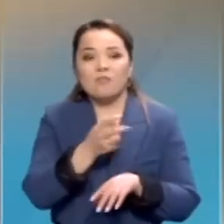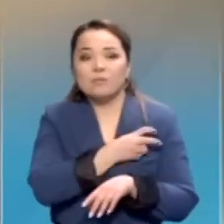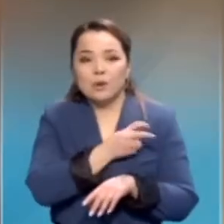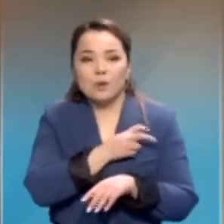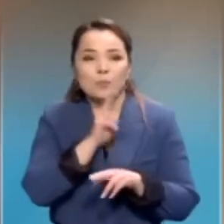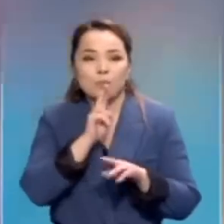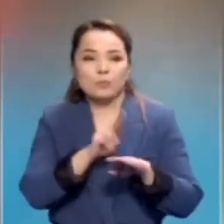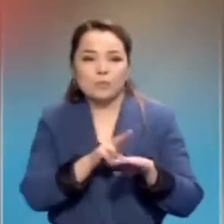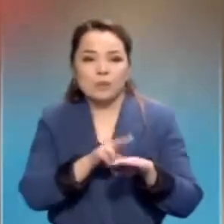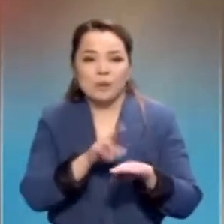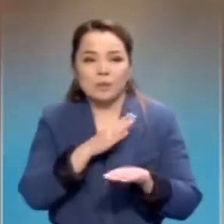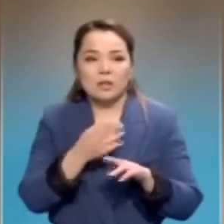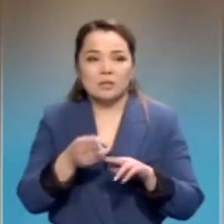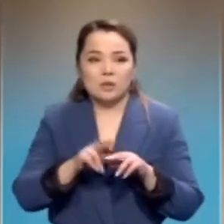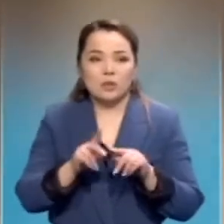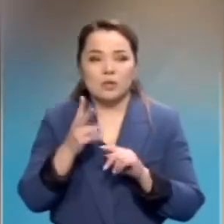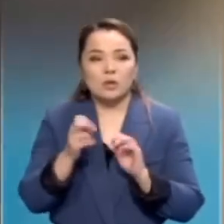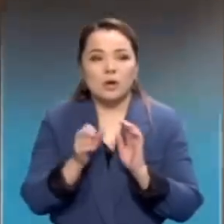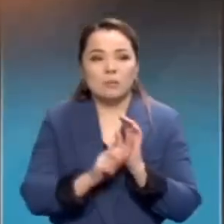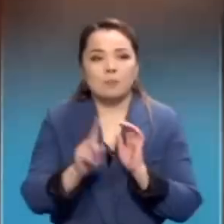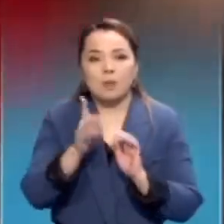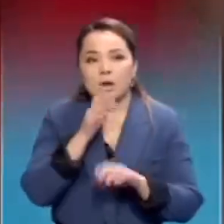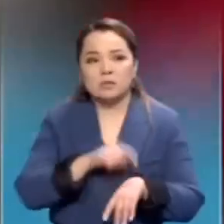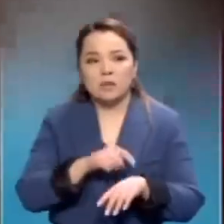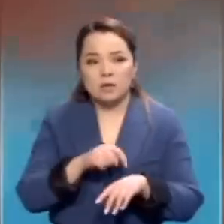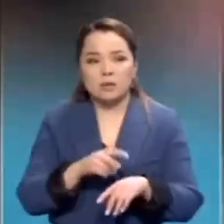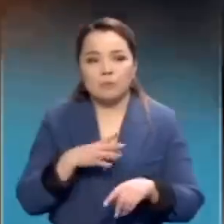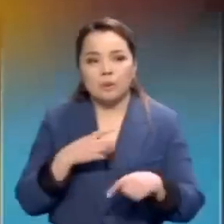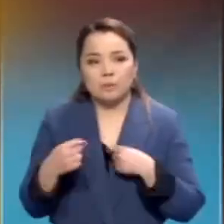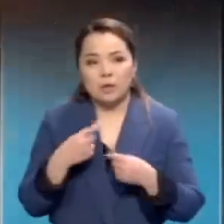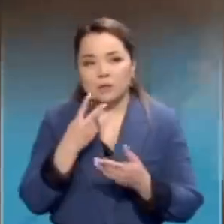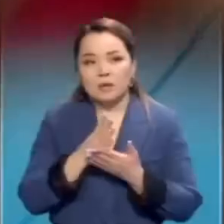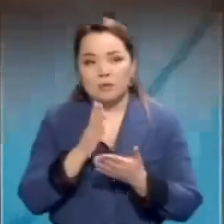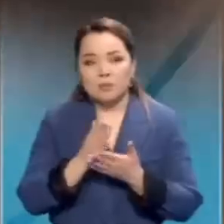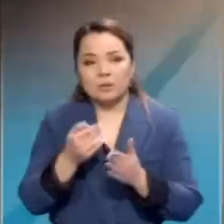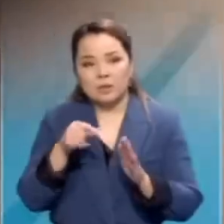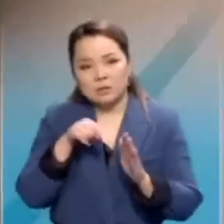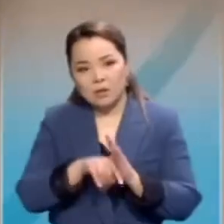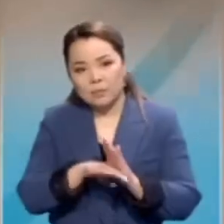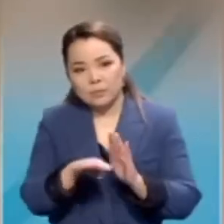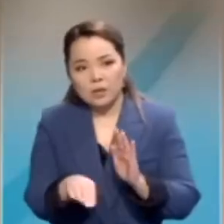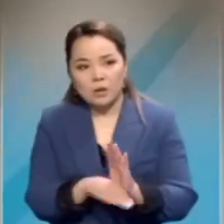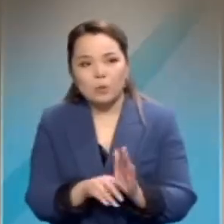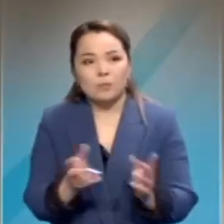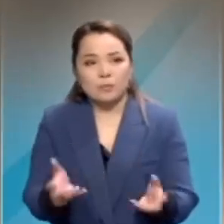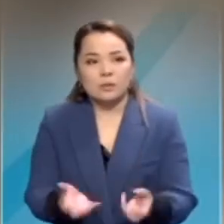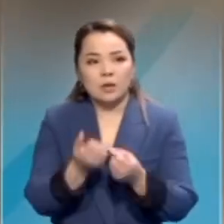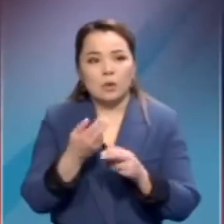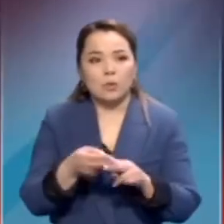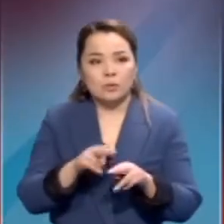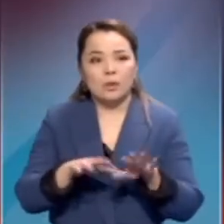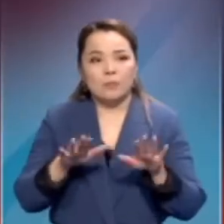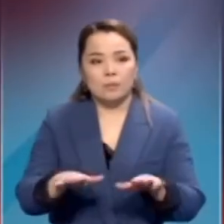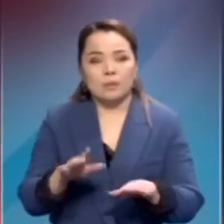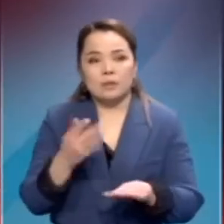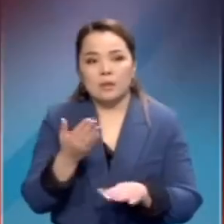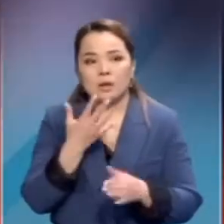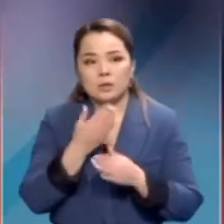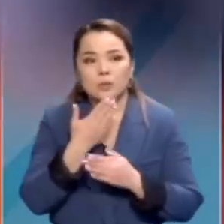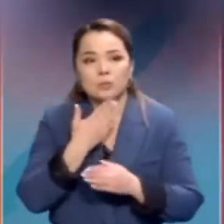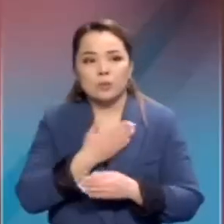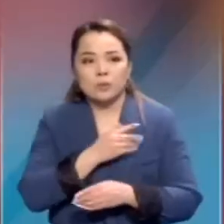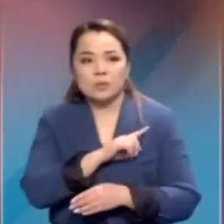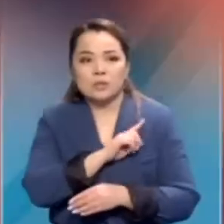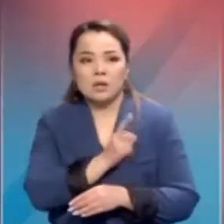kolunan süyüptü. Onu 261 saat azapka şıdatıp, üyündüden alıp çıkan kudret de tab osı perzenttik mahabat